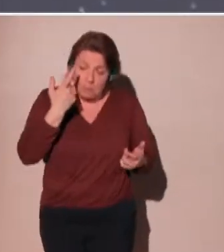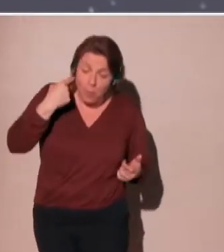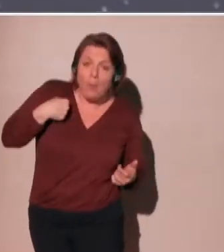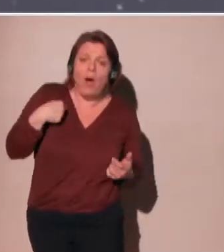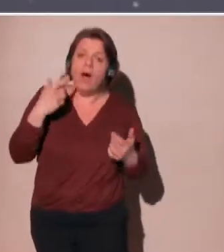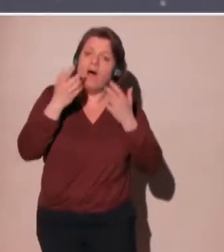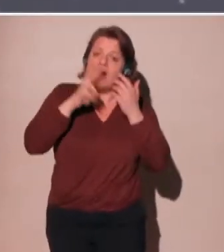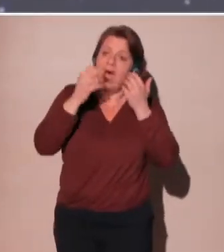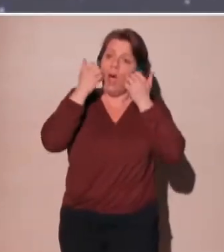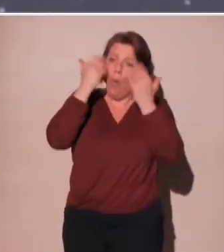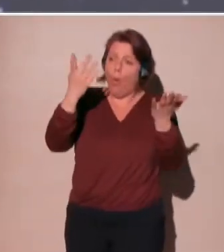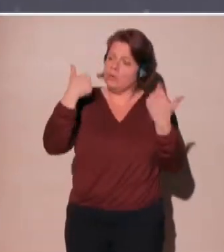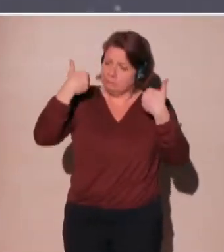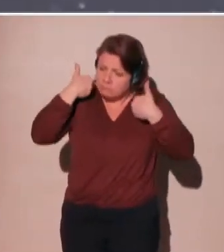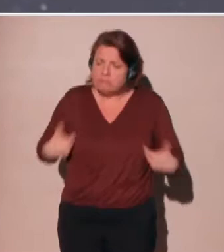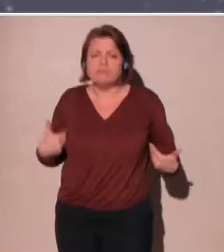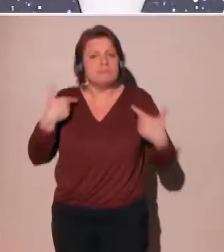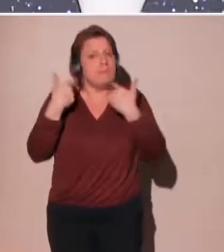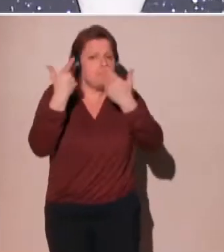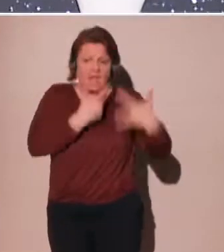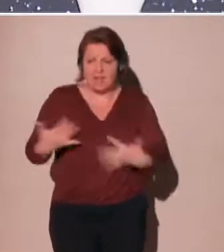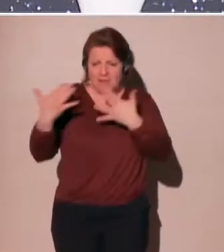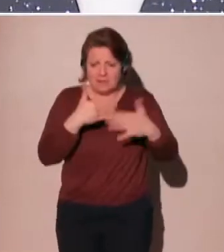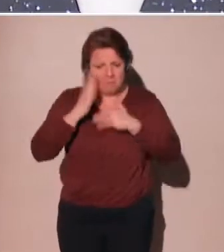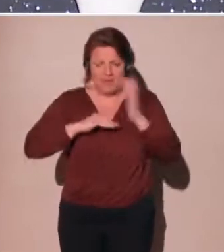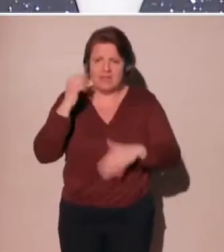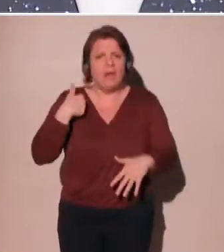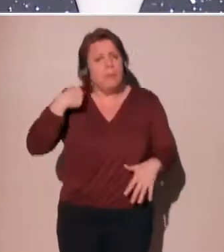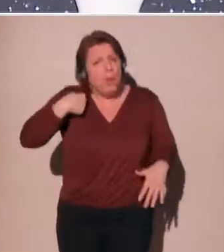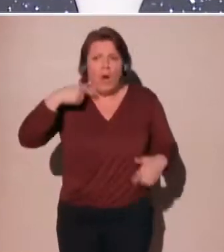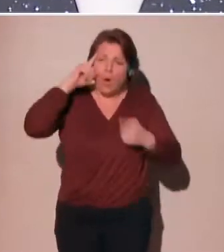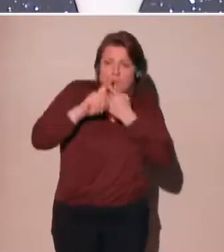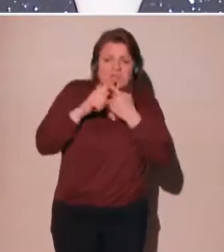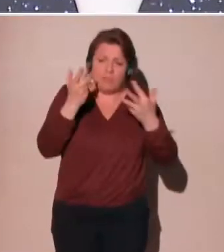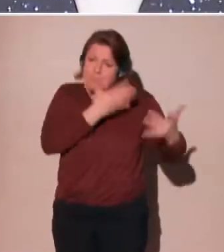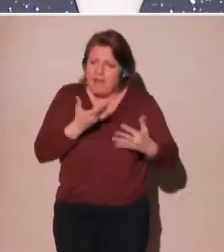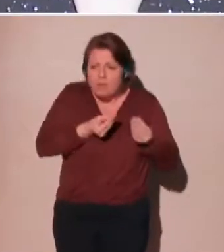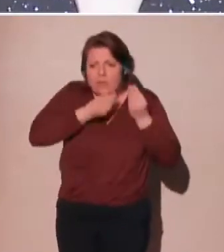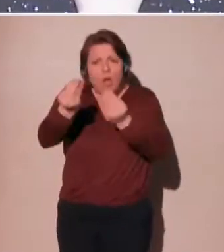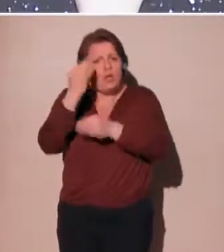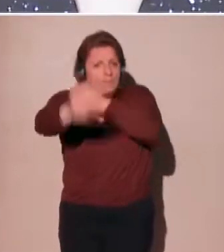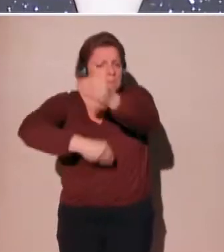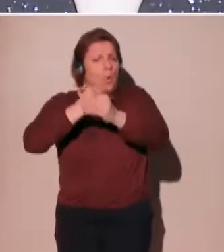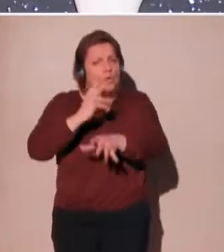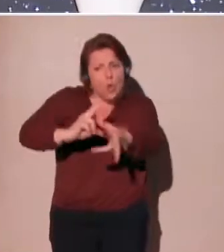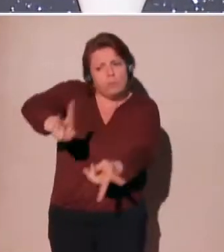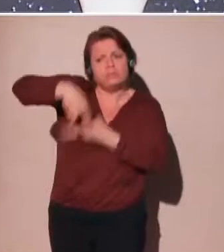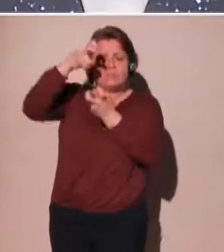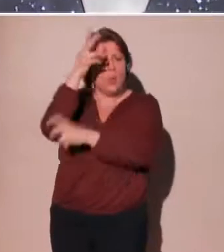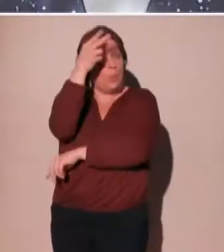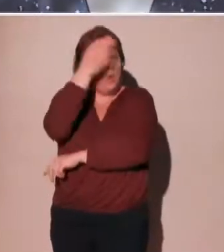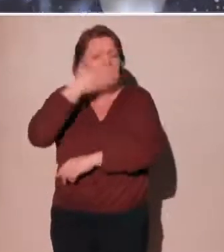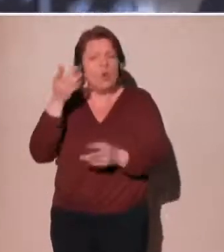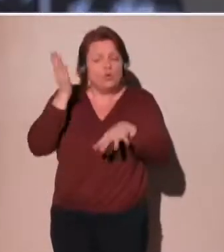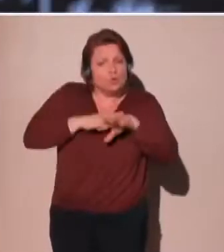que mathématicienne, parce que moi, je voulais vraiment que les maths permettent de mieux comprendre le monde et non pas de jeter la confusion. En fait, ce qui